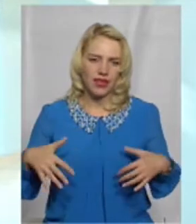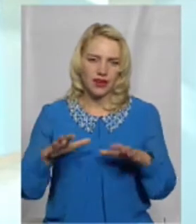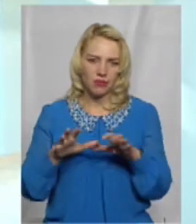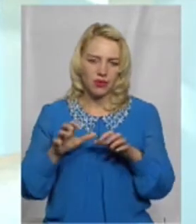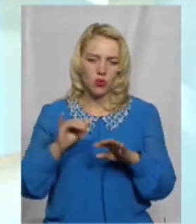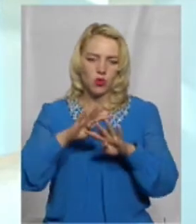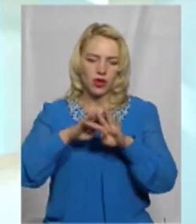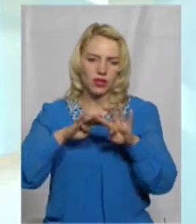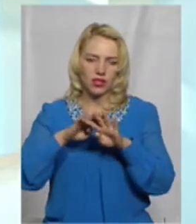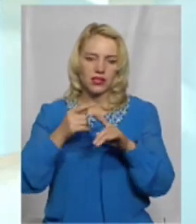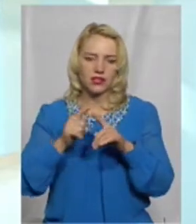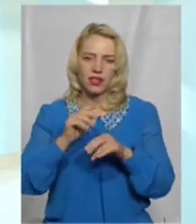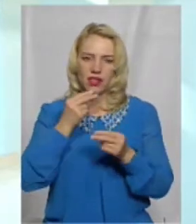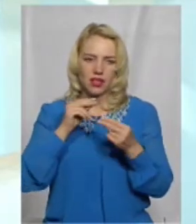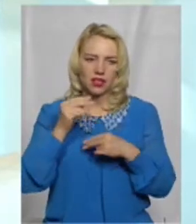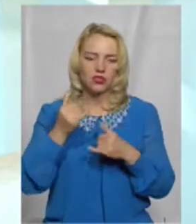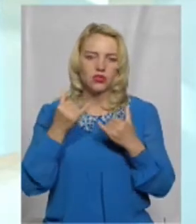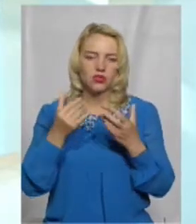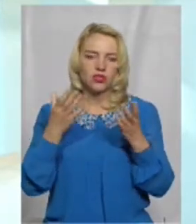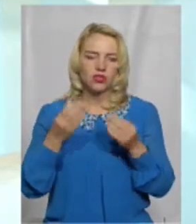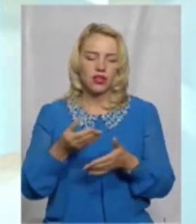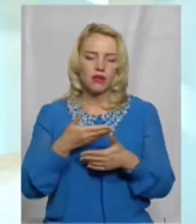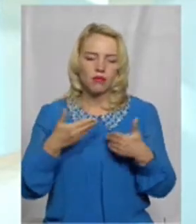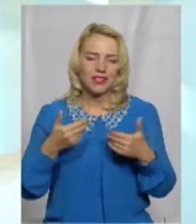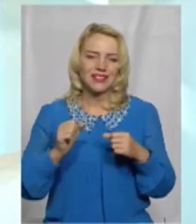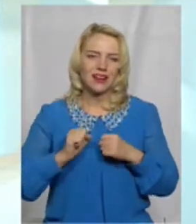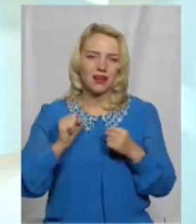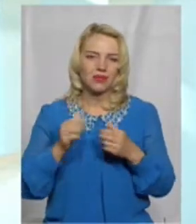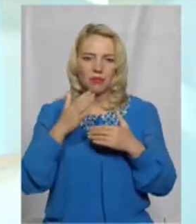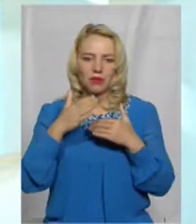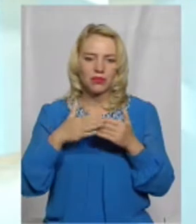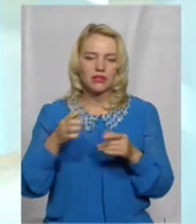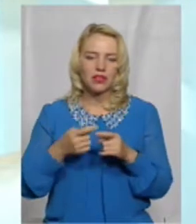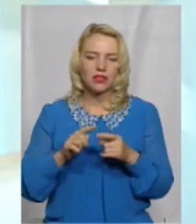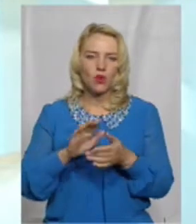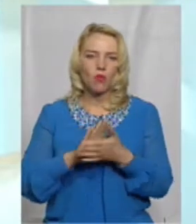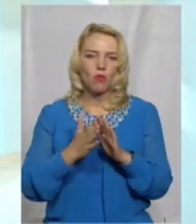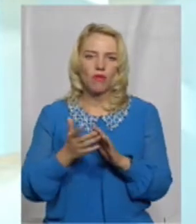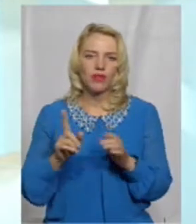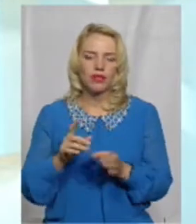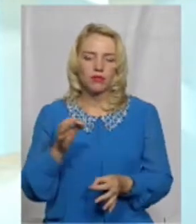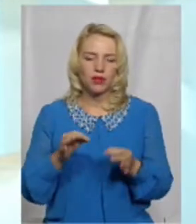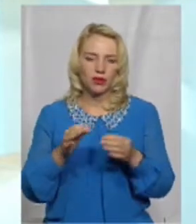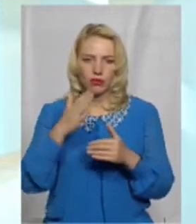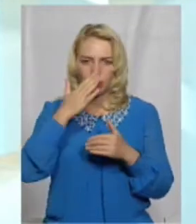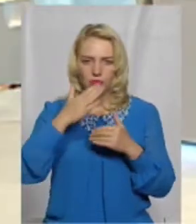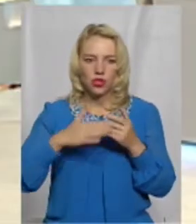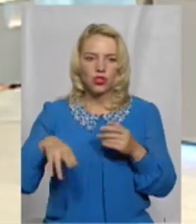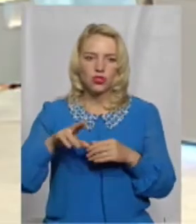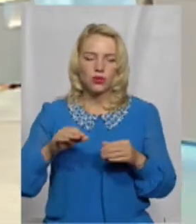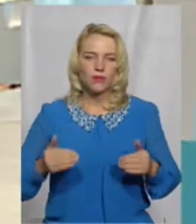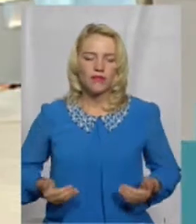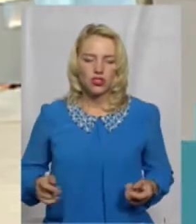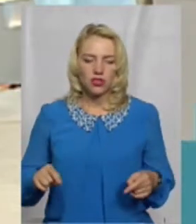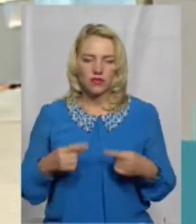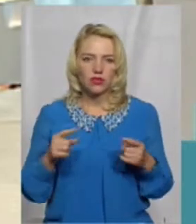найкраще, але на сьогоднішній день ми стараємося їм приблизити ті умови, які до природи, щоб вони виживали, тому